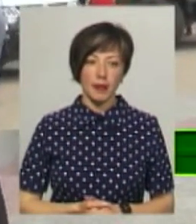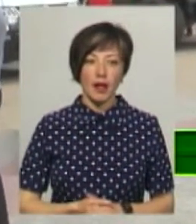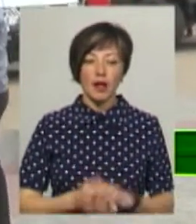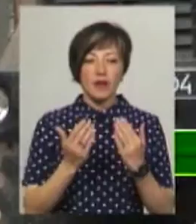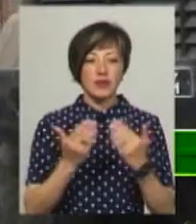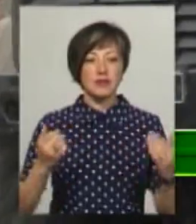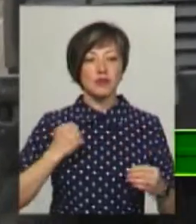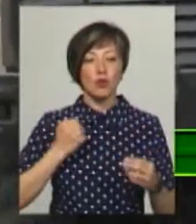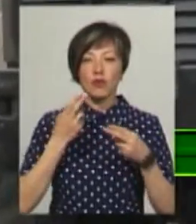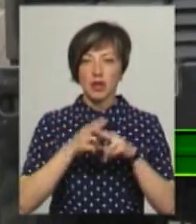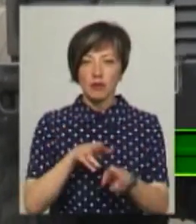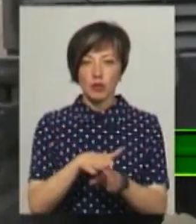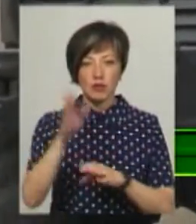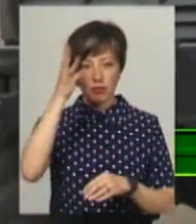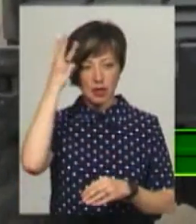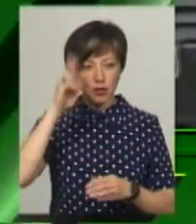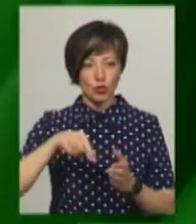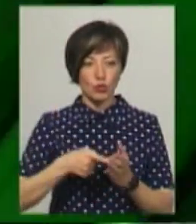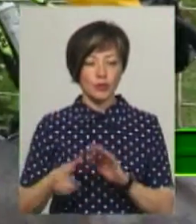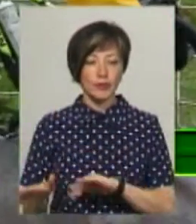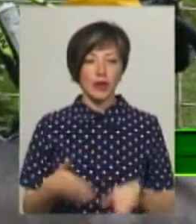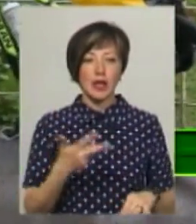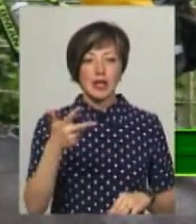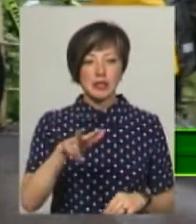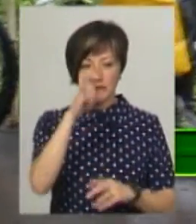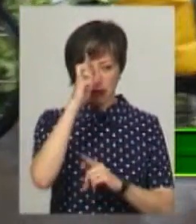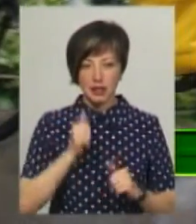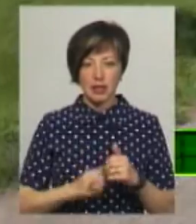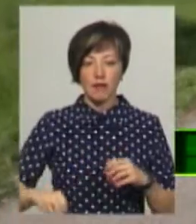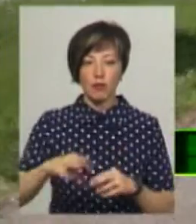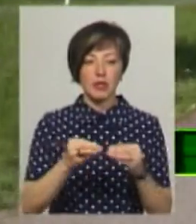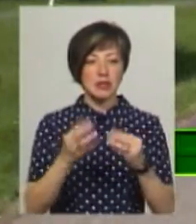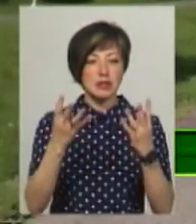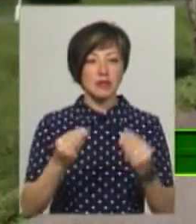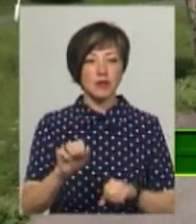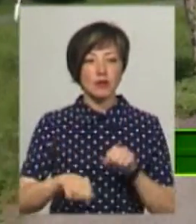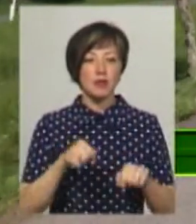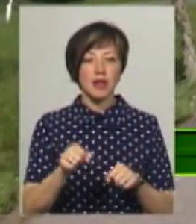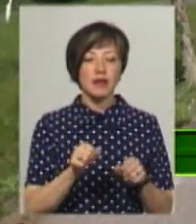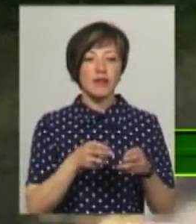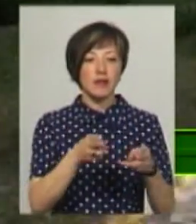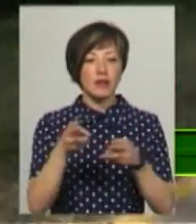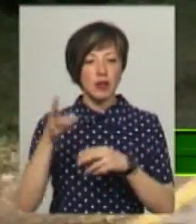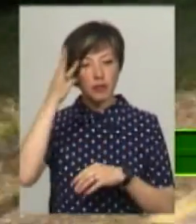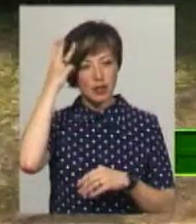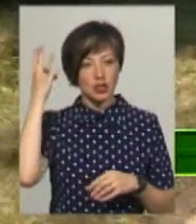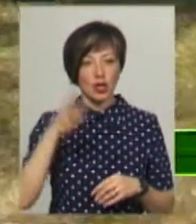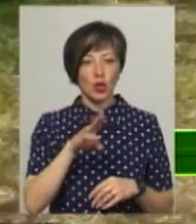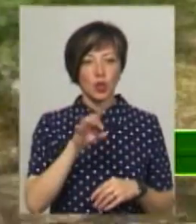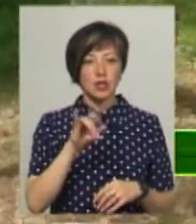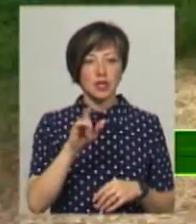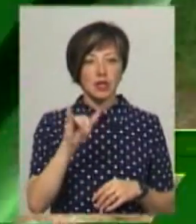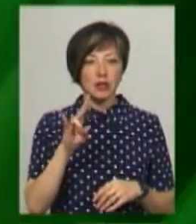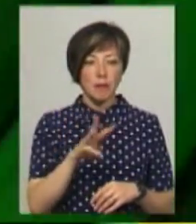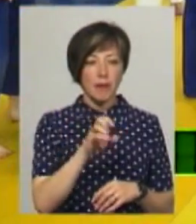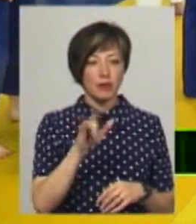Виставка військової техніки відбулася у Хмельницькому. Три країни Європи за 10 днів на велосипеді відвідали хмельничанин Сергій Толстіхін та Юлія